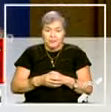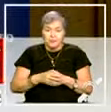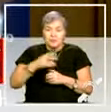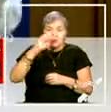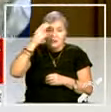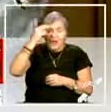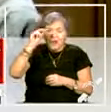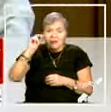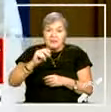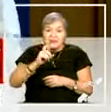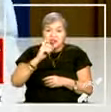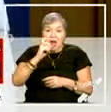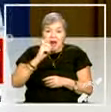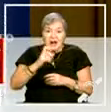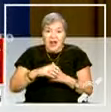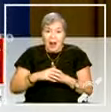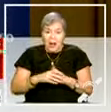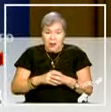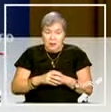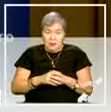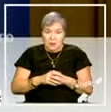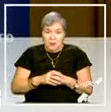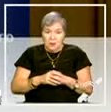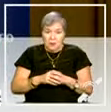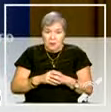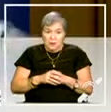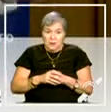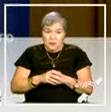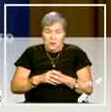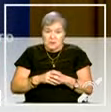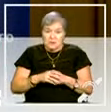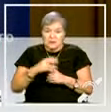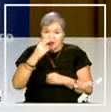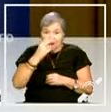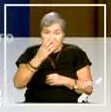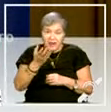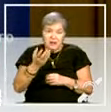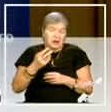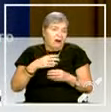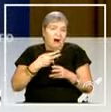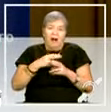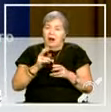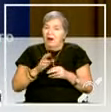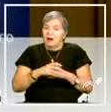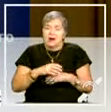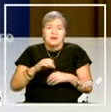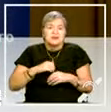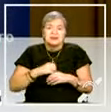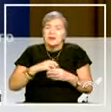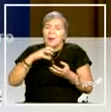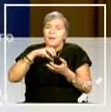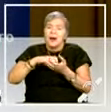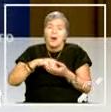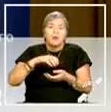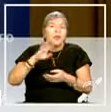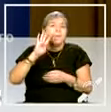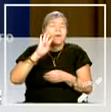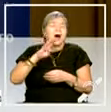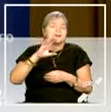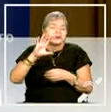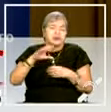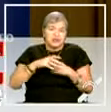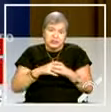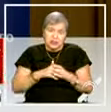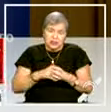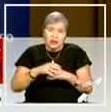Veștile rele sunt evidente din perspectiva faptului că ne aflăm cu 45 de puncte